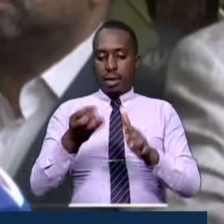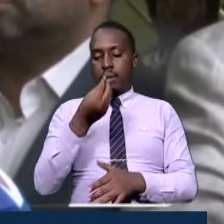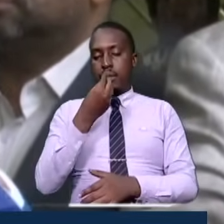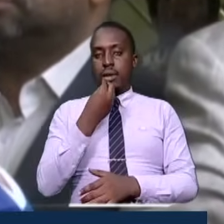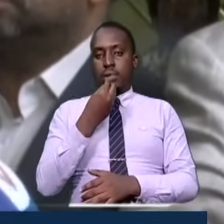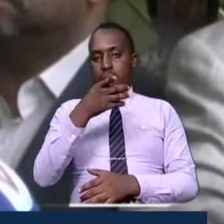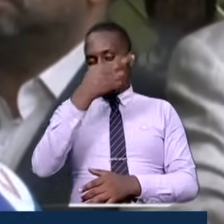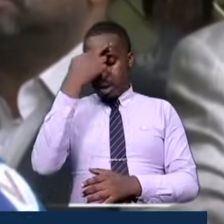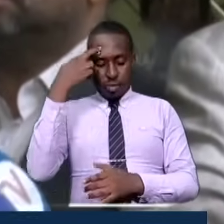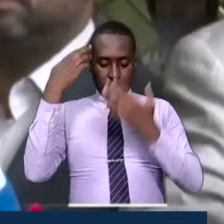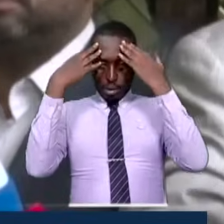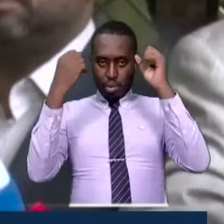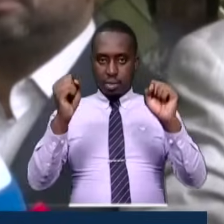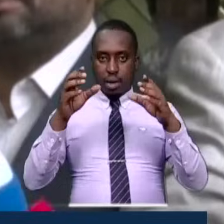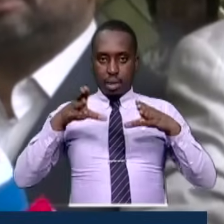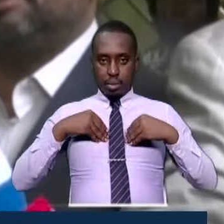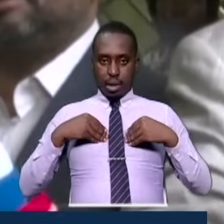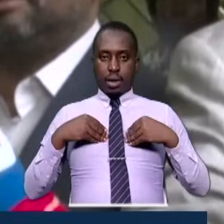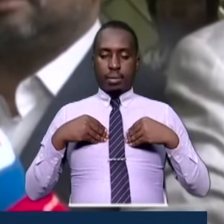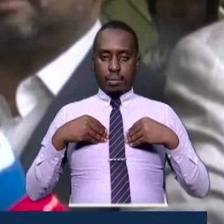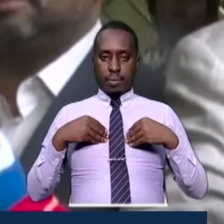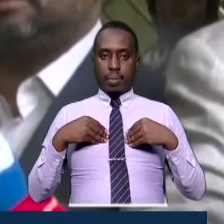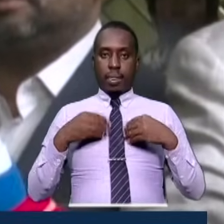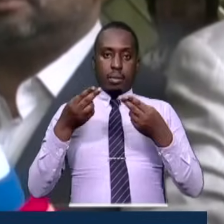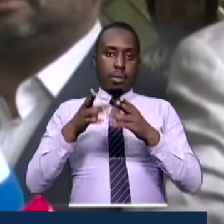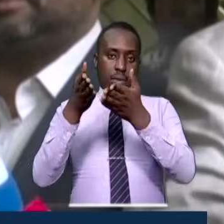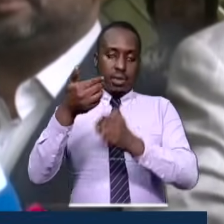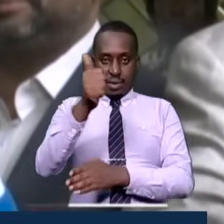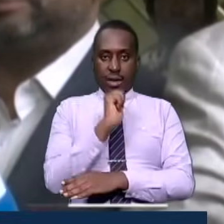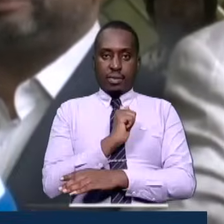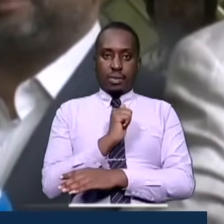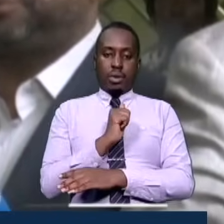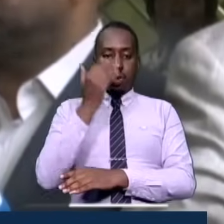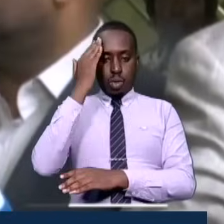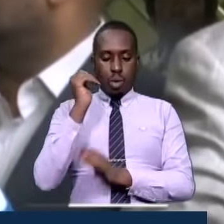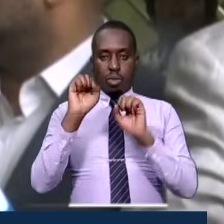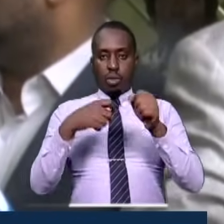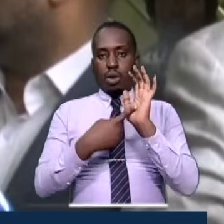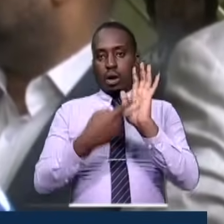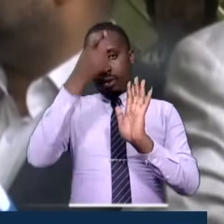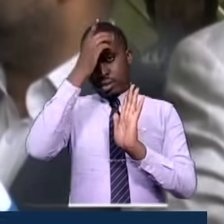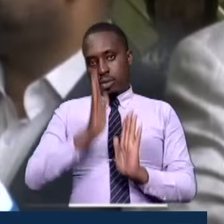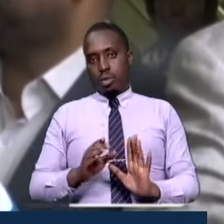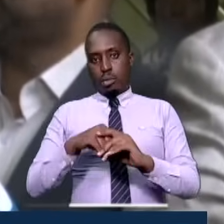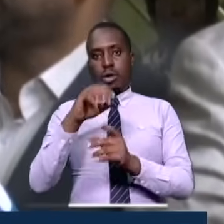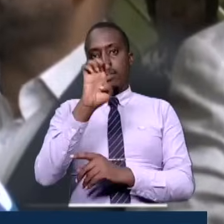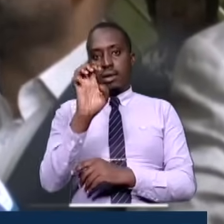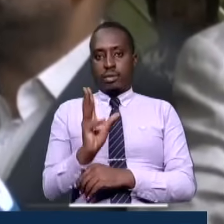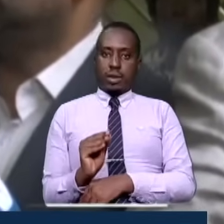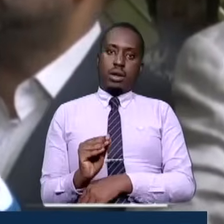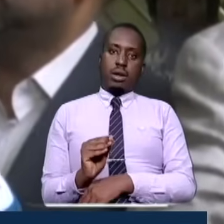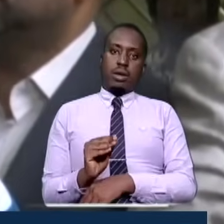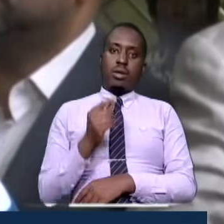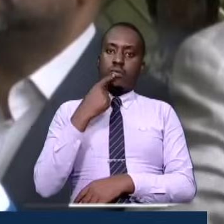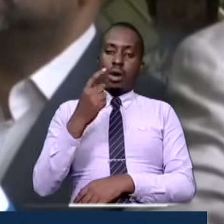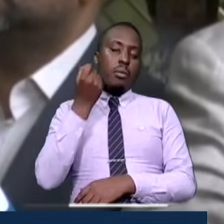niyo mpamvu abakuru b'ibihugu biyemeje kuba bibereye hano bo ubwabo kugira ngo bagaragarize abaturage b'umuryango w'Afurika y'Iburasirazuba ko